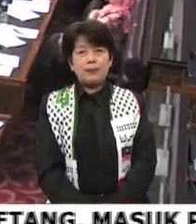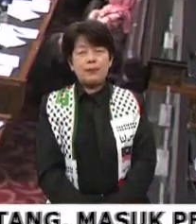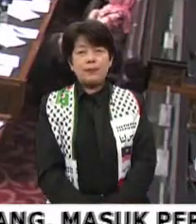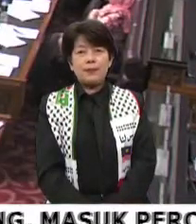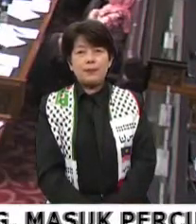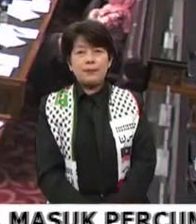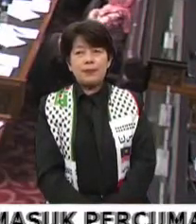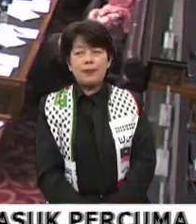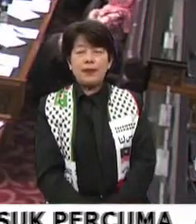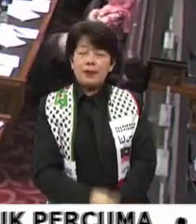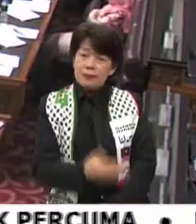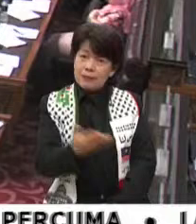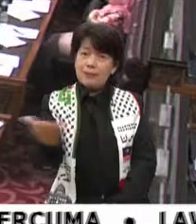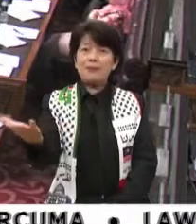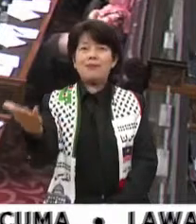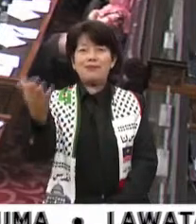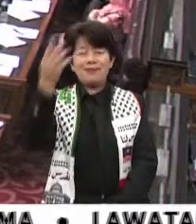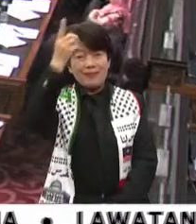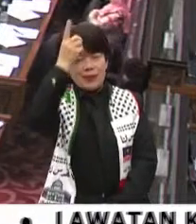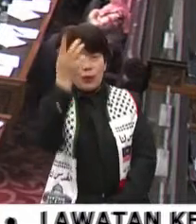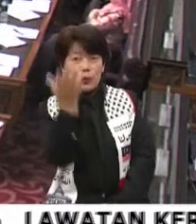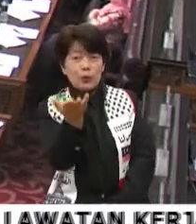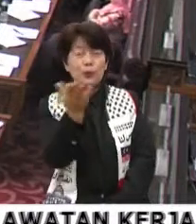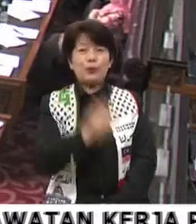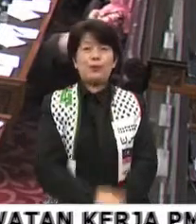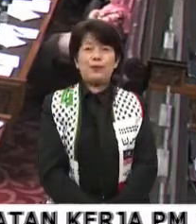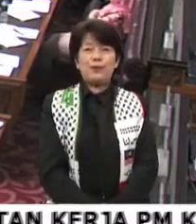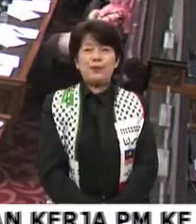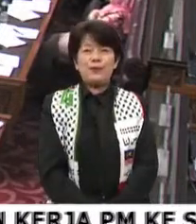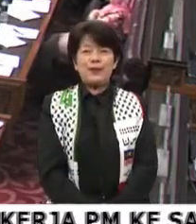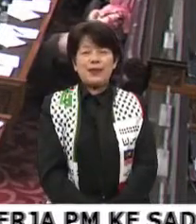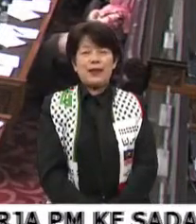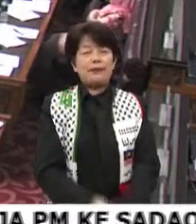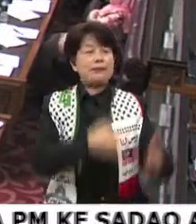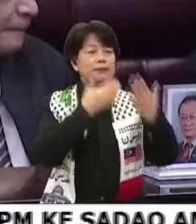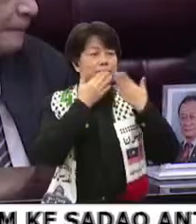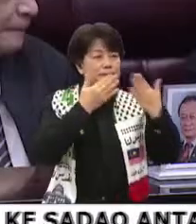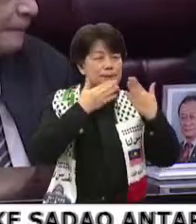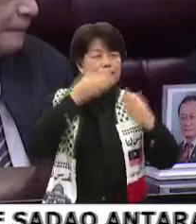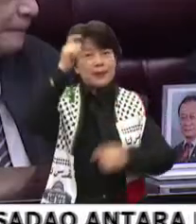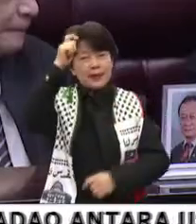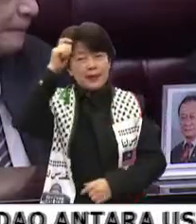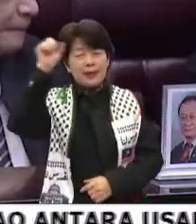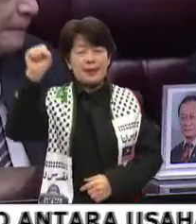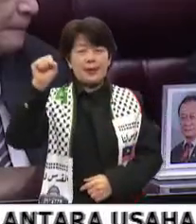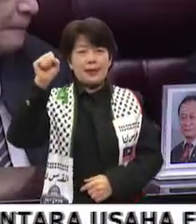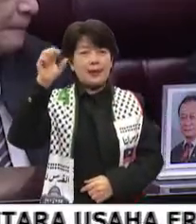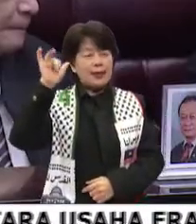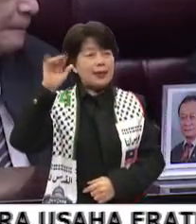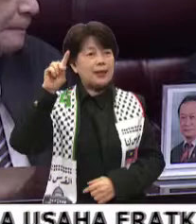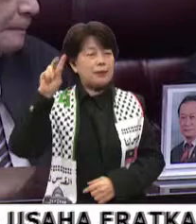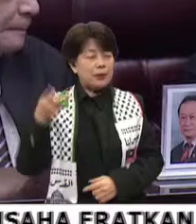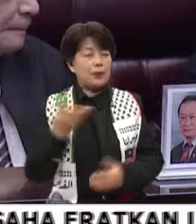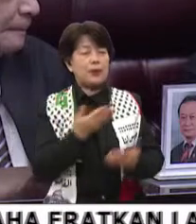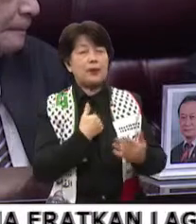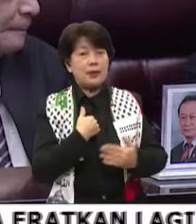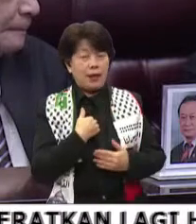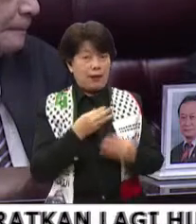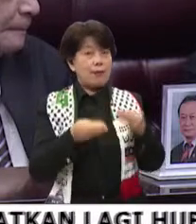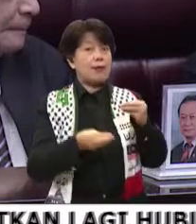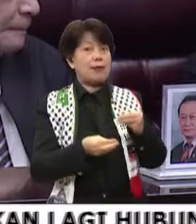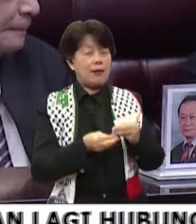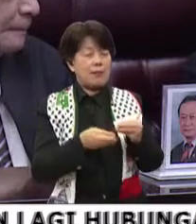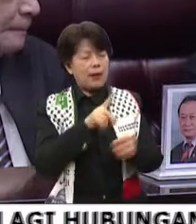kasih sila Terima kasih Tan Sri yang di-pertua soalan tambahan saya